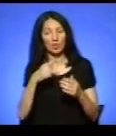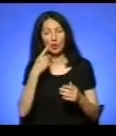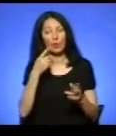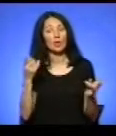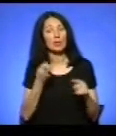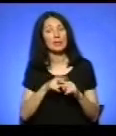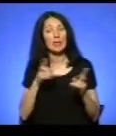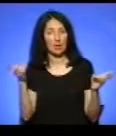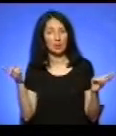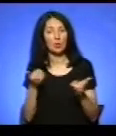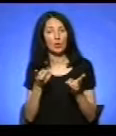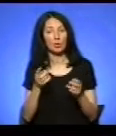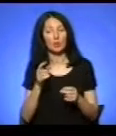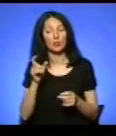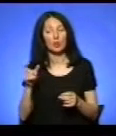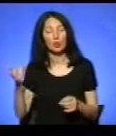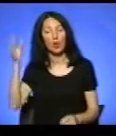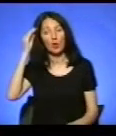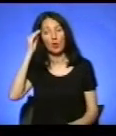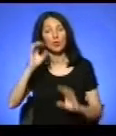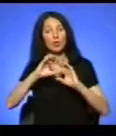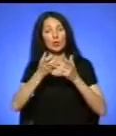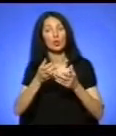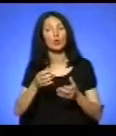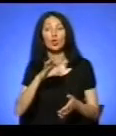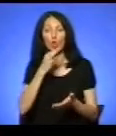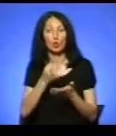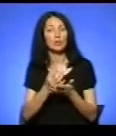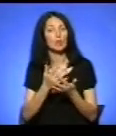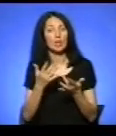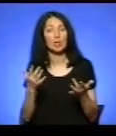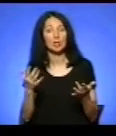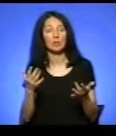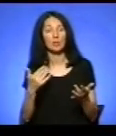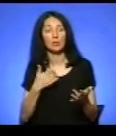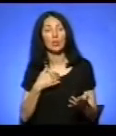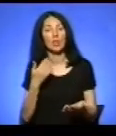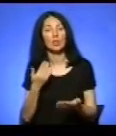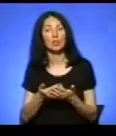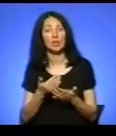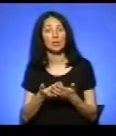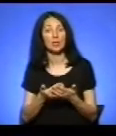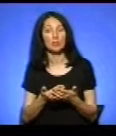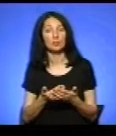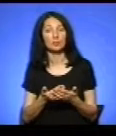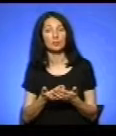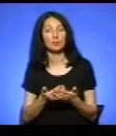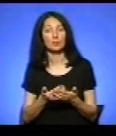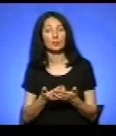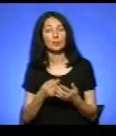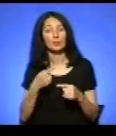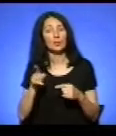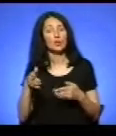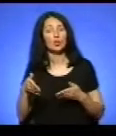необхідна. Враховуючи міжнародний досвід всякий, ну, мені здається, інакшого